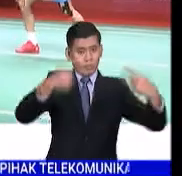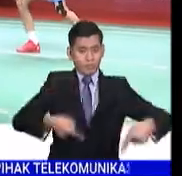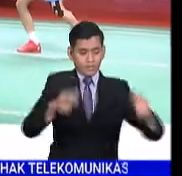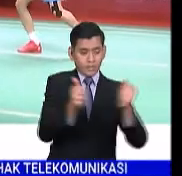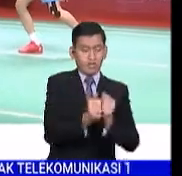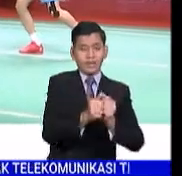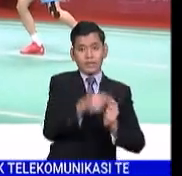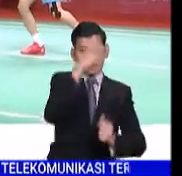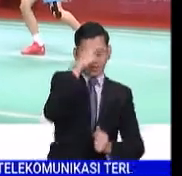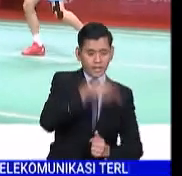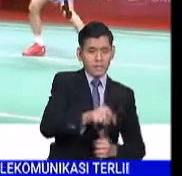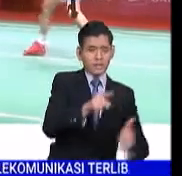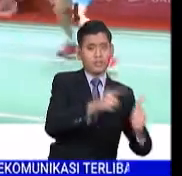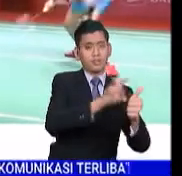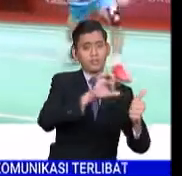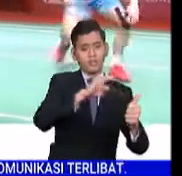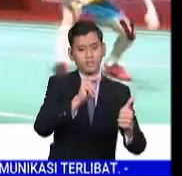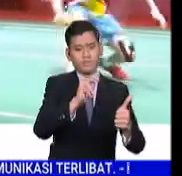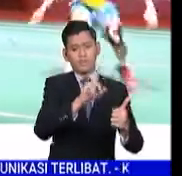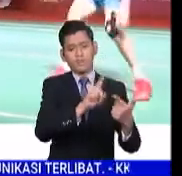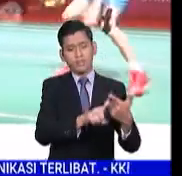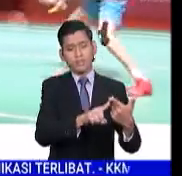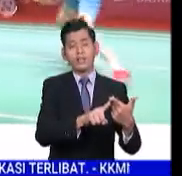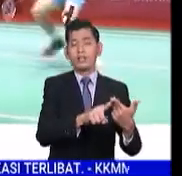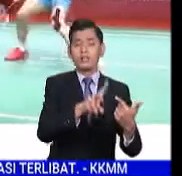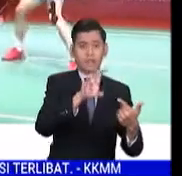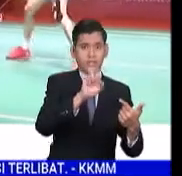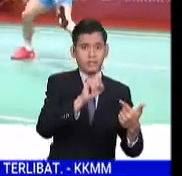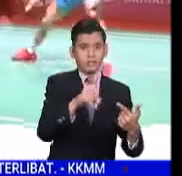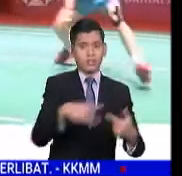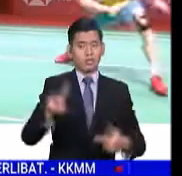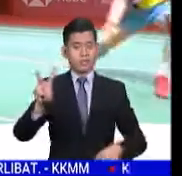di capol Phavara Nukroh subsidi Thiratanachai